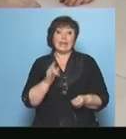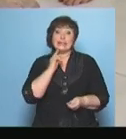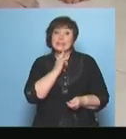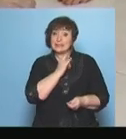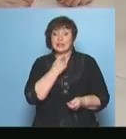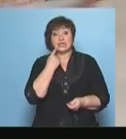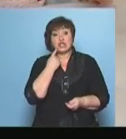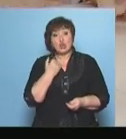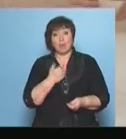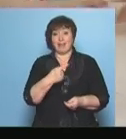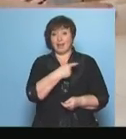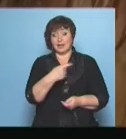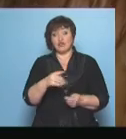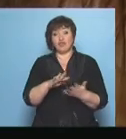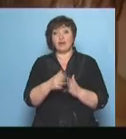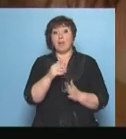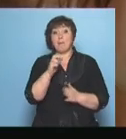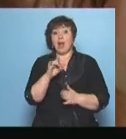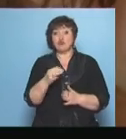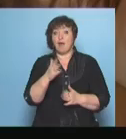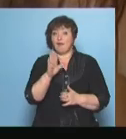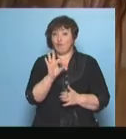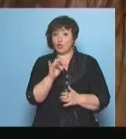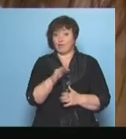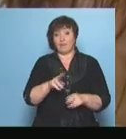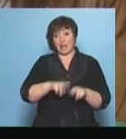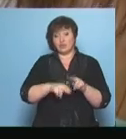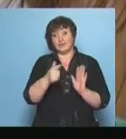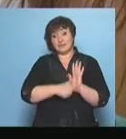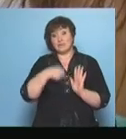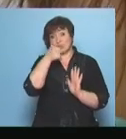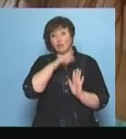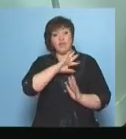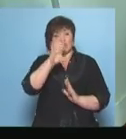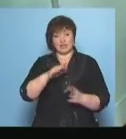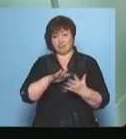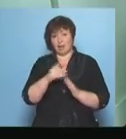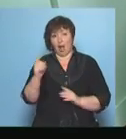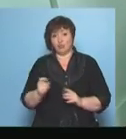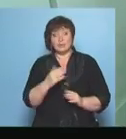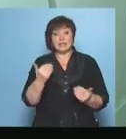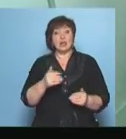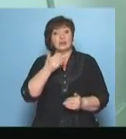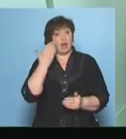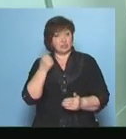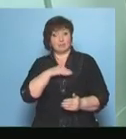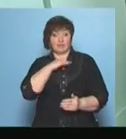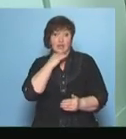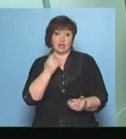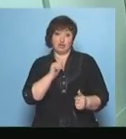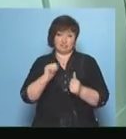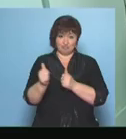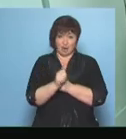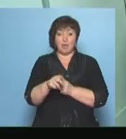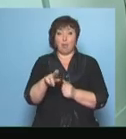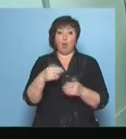скромный, одноэтажный. В деревне Большое Волково его строили в 70-е всем колхозам. Тогда хватало. Сегодня, когда деревня выбилась в лидеры по рождаемости,